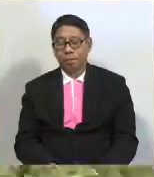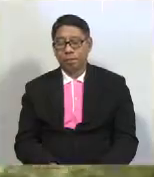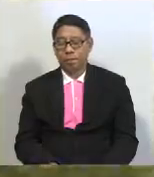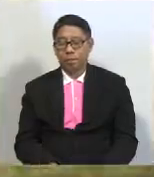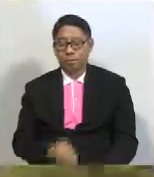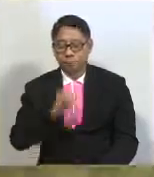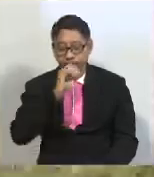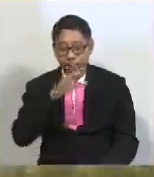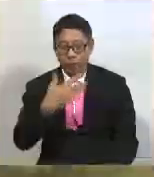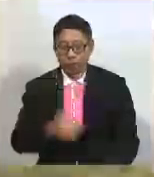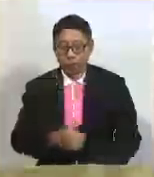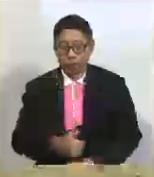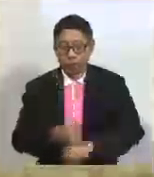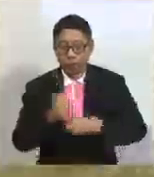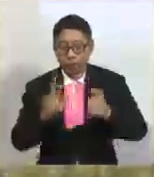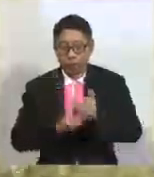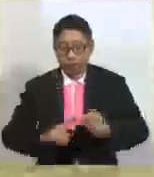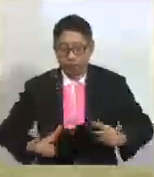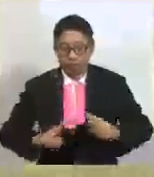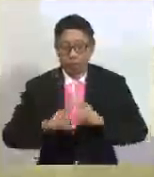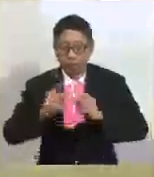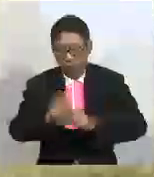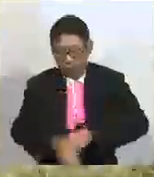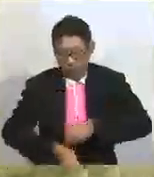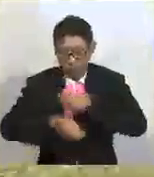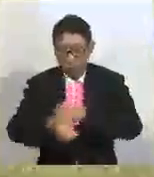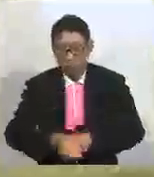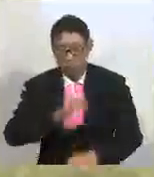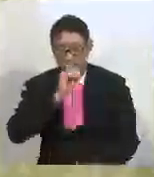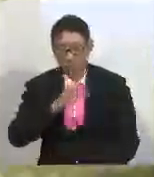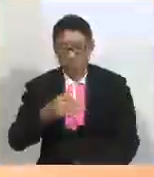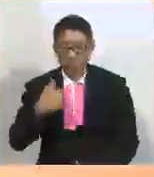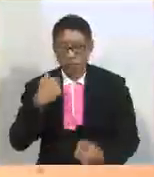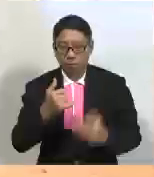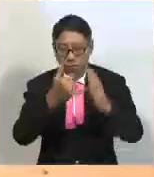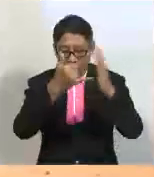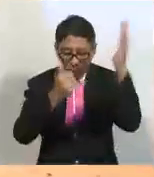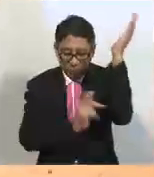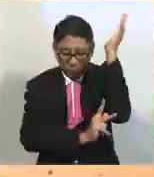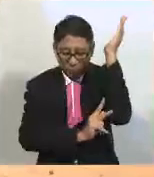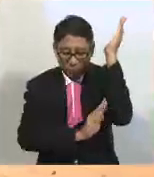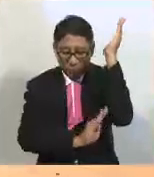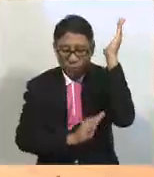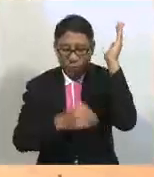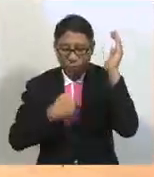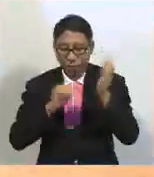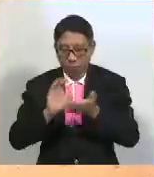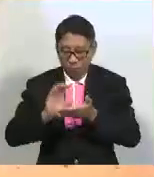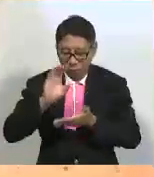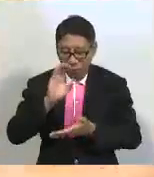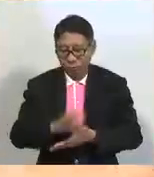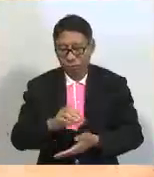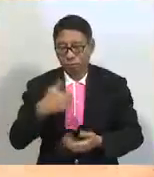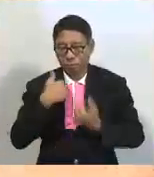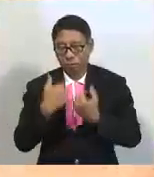อย่างที่บอกไปนะครับท่านรัฐมนตรีช่วยว่าการกระทรวงเกษตรและสหกรณ์ก็บอกว่าล่าสุดเนี่ยท่านลงพื้นที่กระบี่ครับบอกว่ากลุ่มนายทุนที่นี่น่า